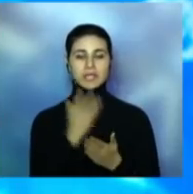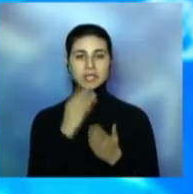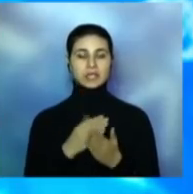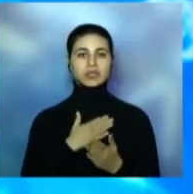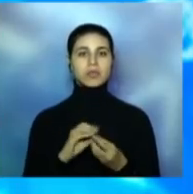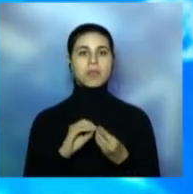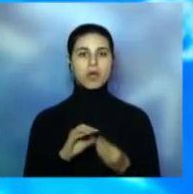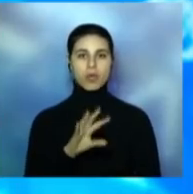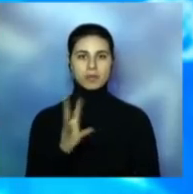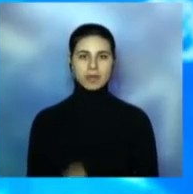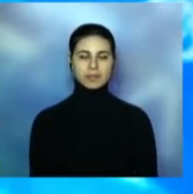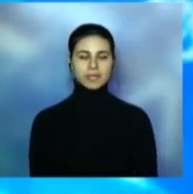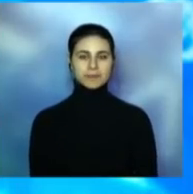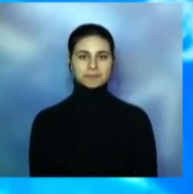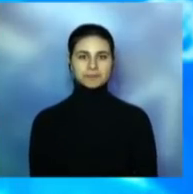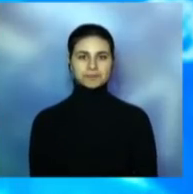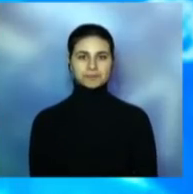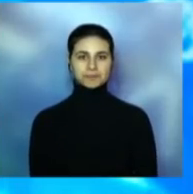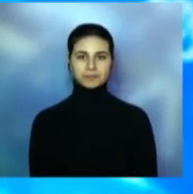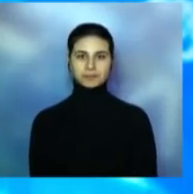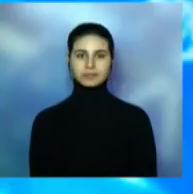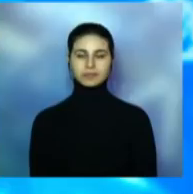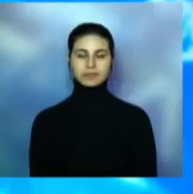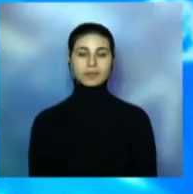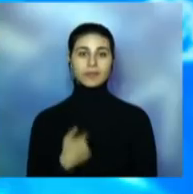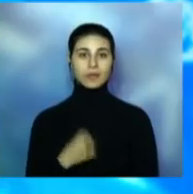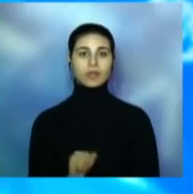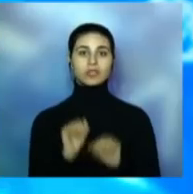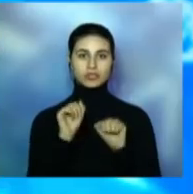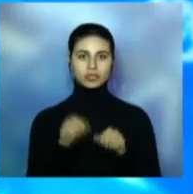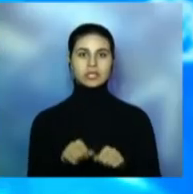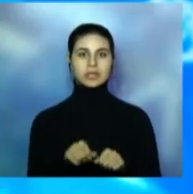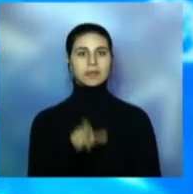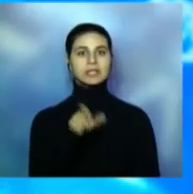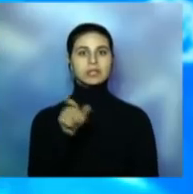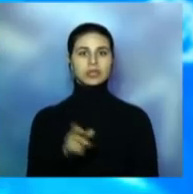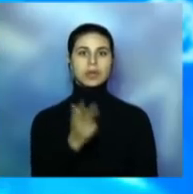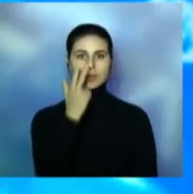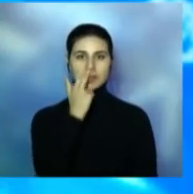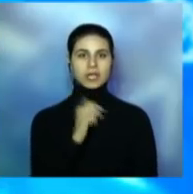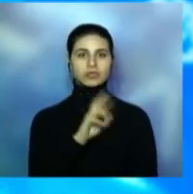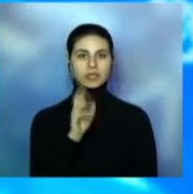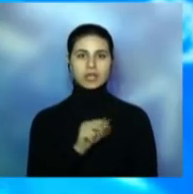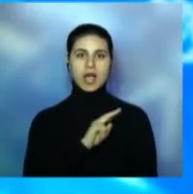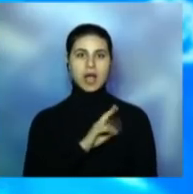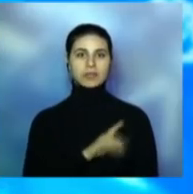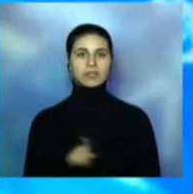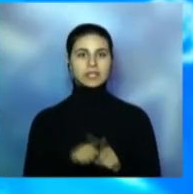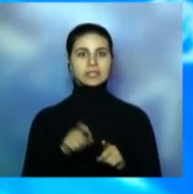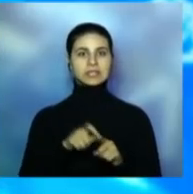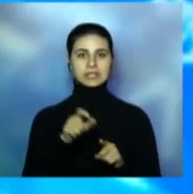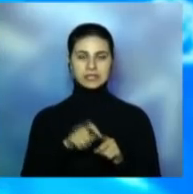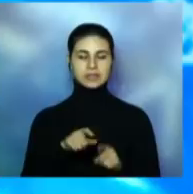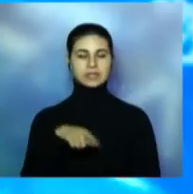გადაცემის მეგობრები. მე შეიძლება საზოგადოება მიეჩვია და არ მიყვარს ხოლმე ასეთ